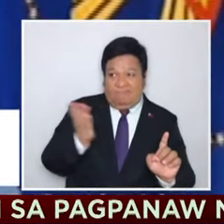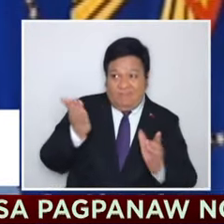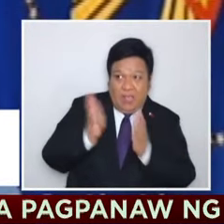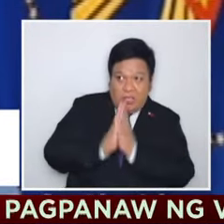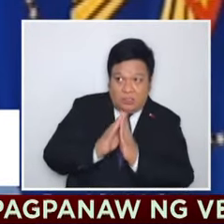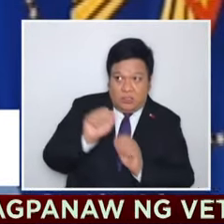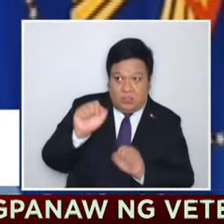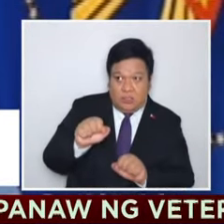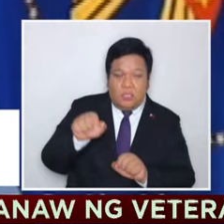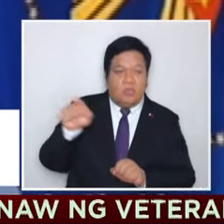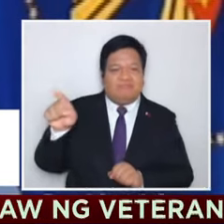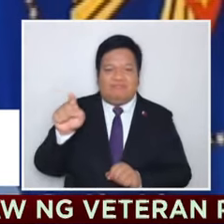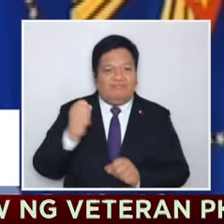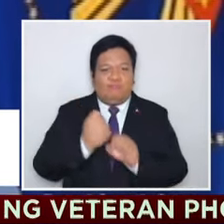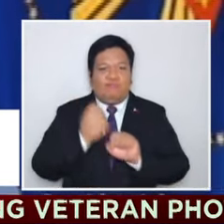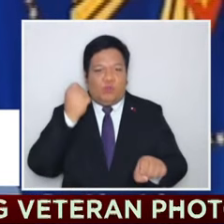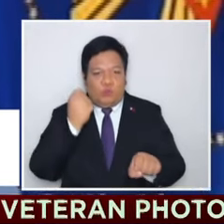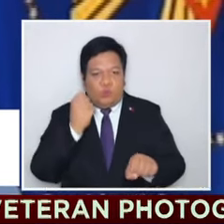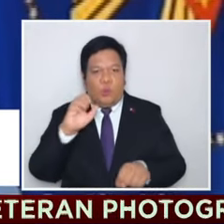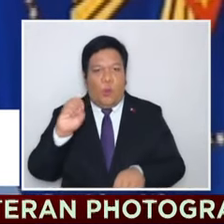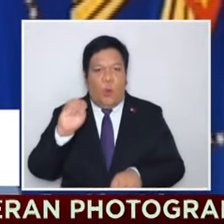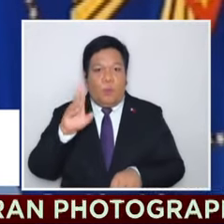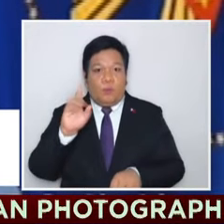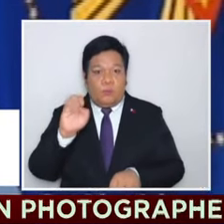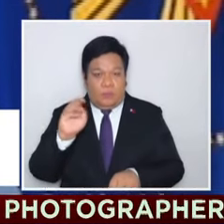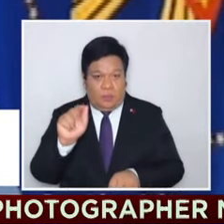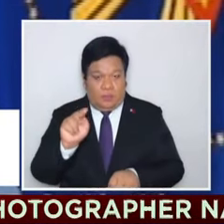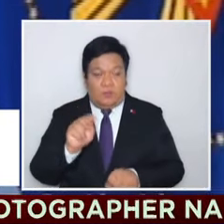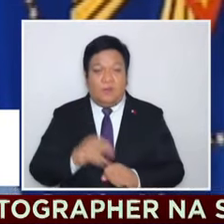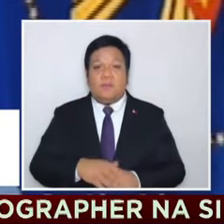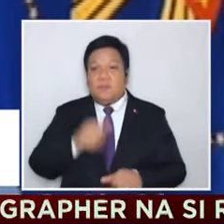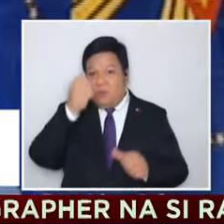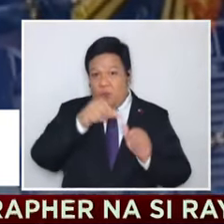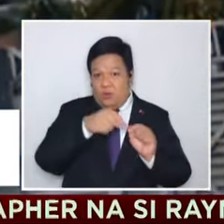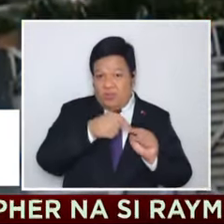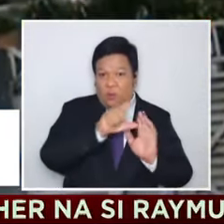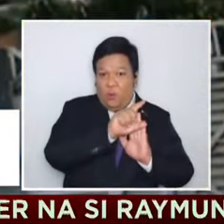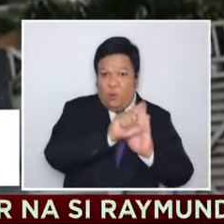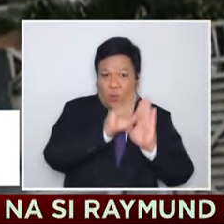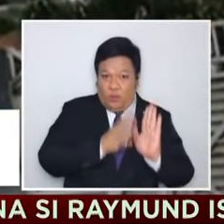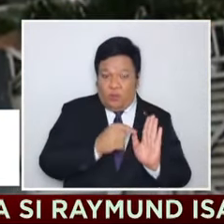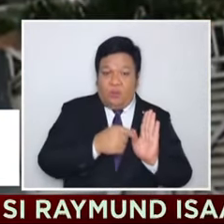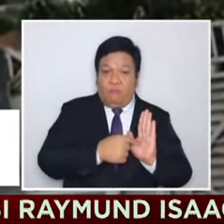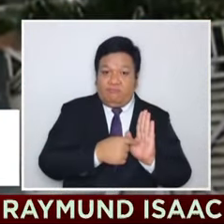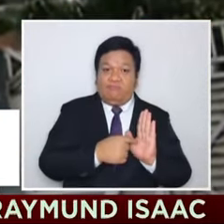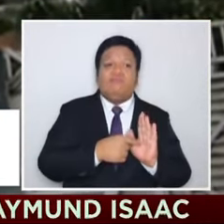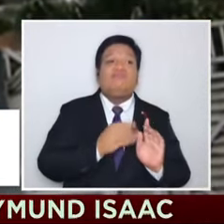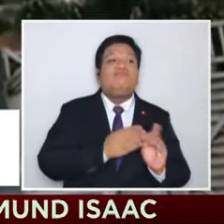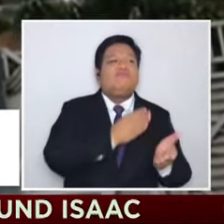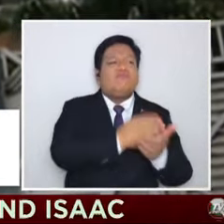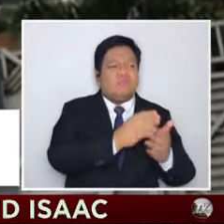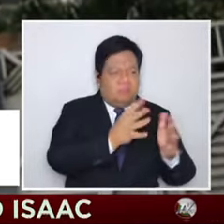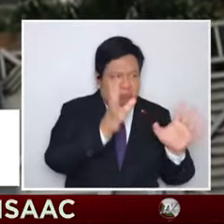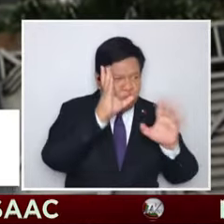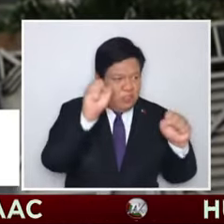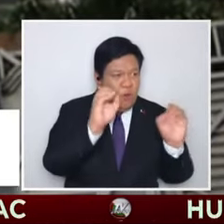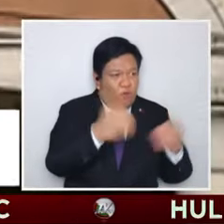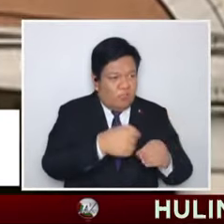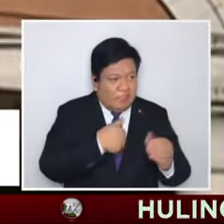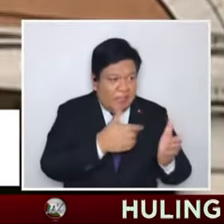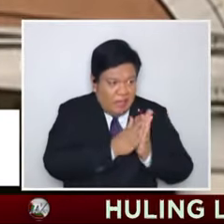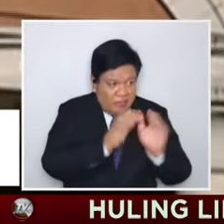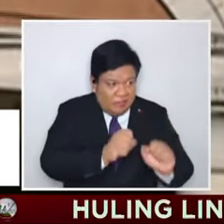makakuha ng kopya ng SALN, pero sa bisa ng isang memorandum circular, itinuro na lamang si Attorney De Leon